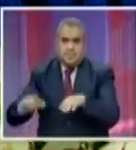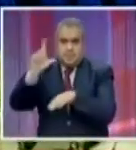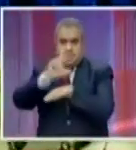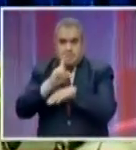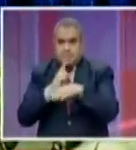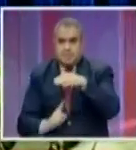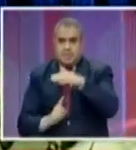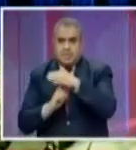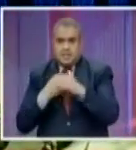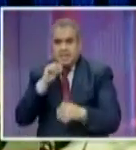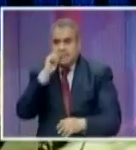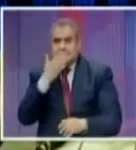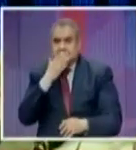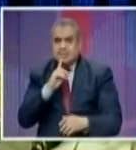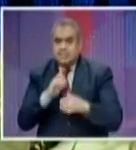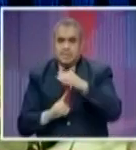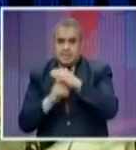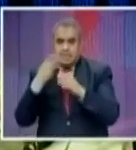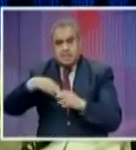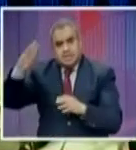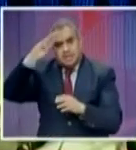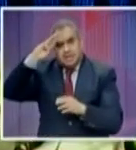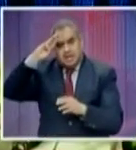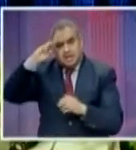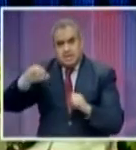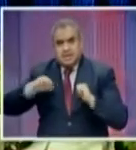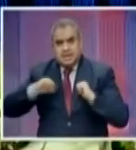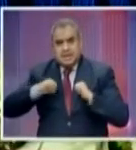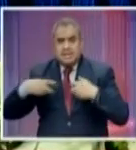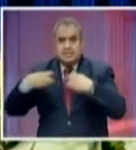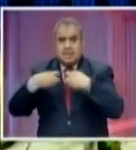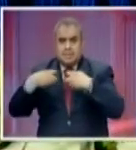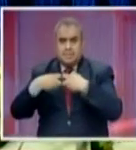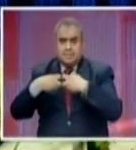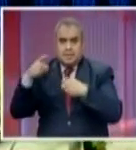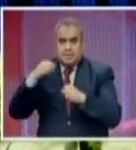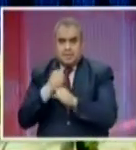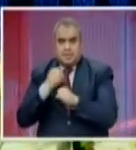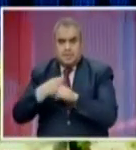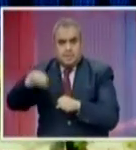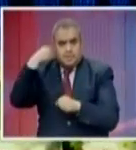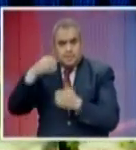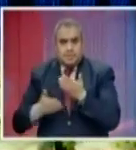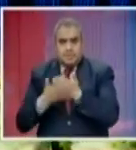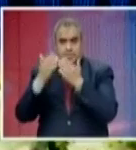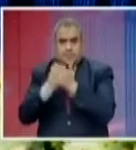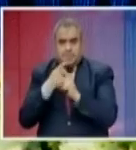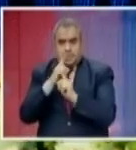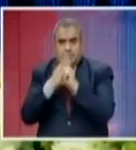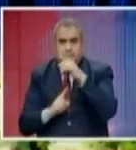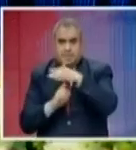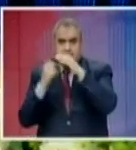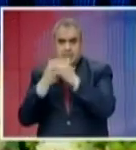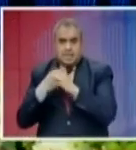جامعة CIC وعضو فريق الكشافة في نادي المعادي بيشغل الآن منصب مساعد باحث في الجامعة